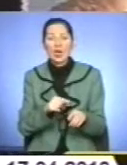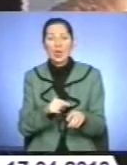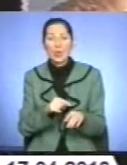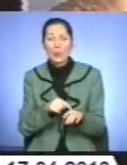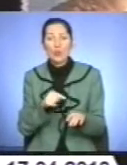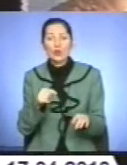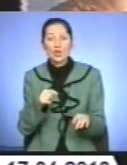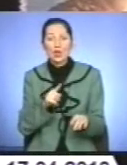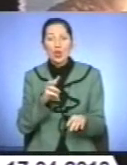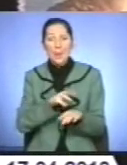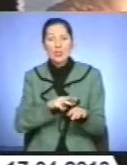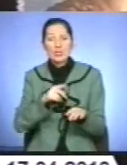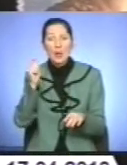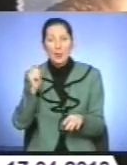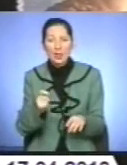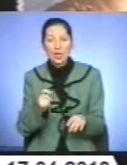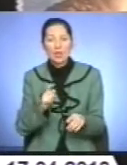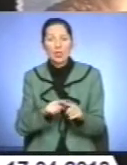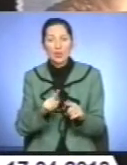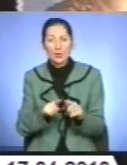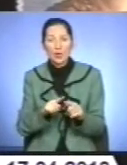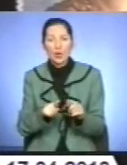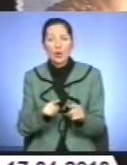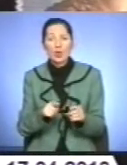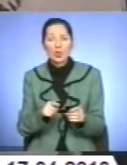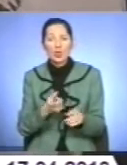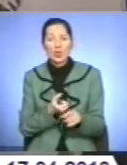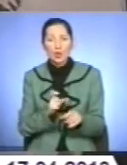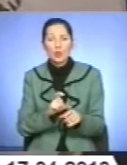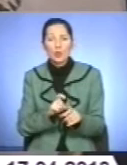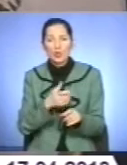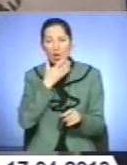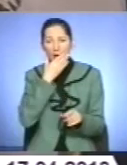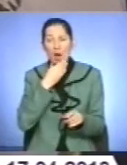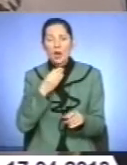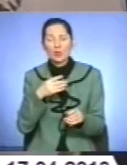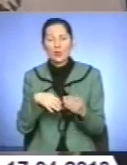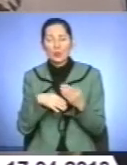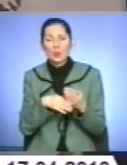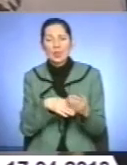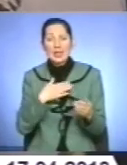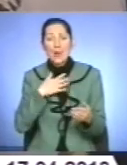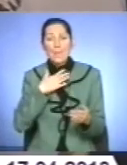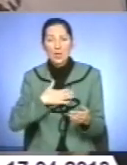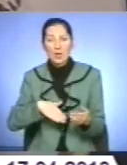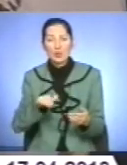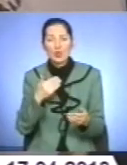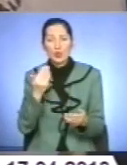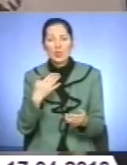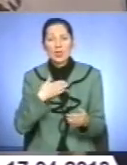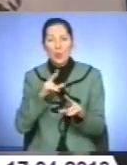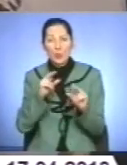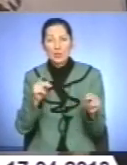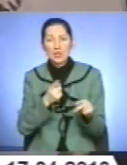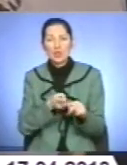що міліція приїхала на відзив скоро і відзвалися дуже добре. І нам приємно, що вони нам пообіцяли,